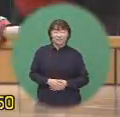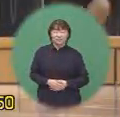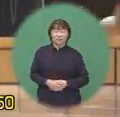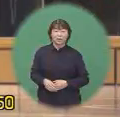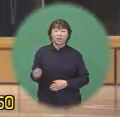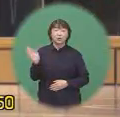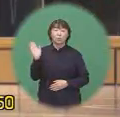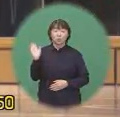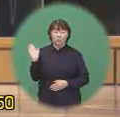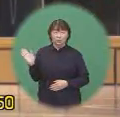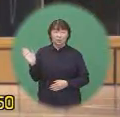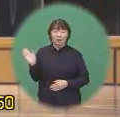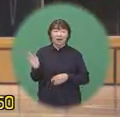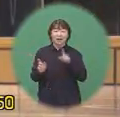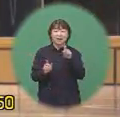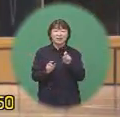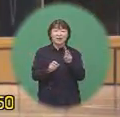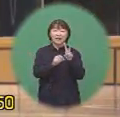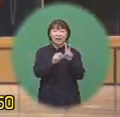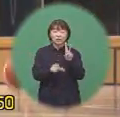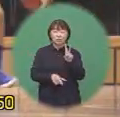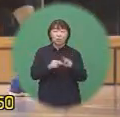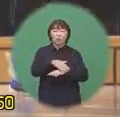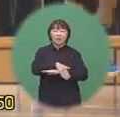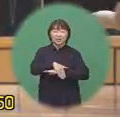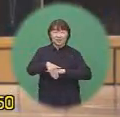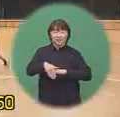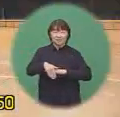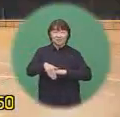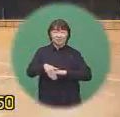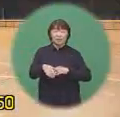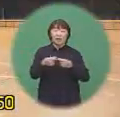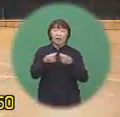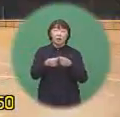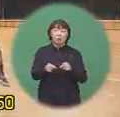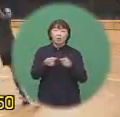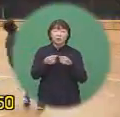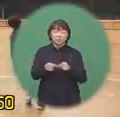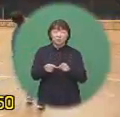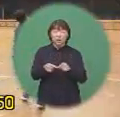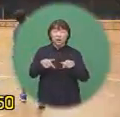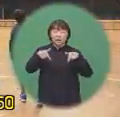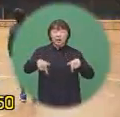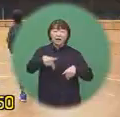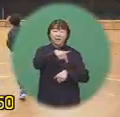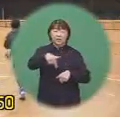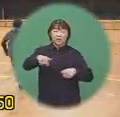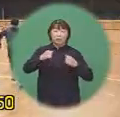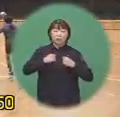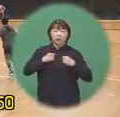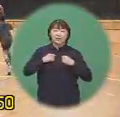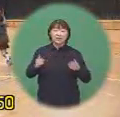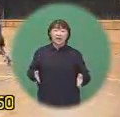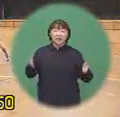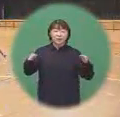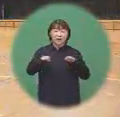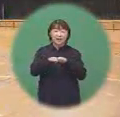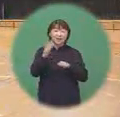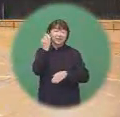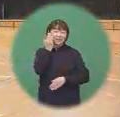バスケットボール教室は来月も予定されていて、詳しくは西武体育館にお問い合わせ